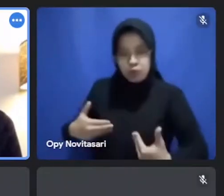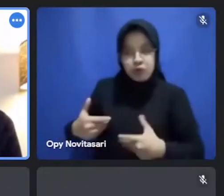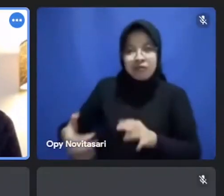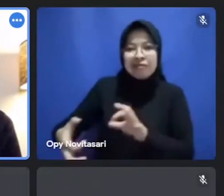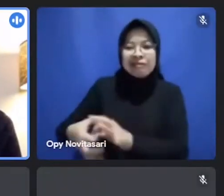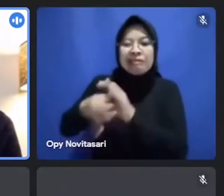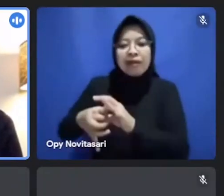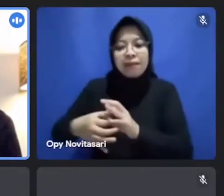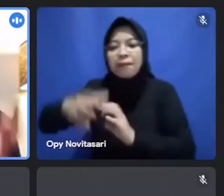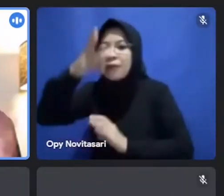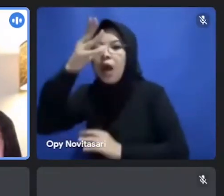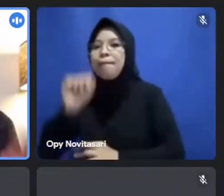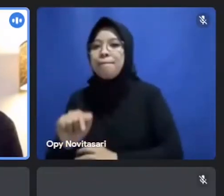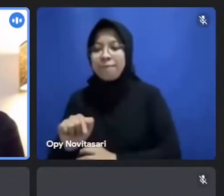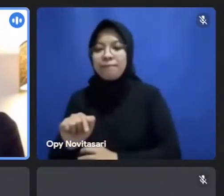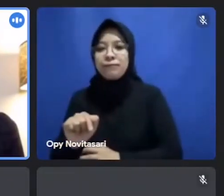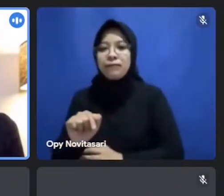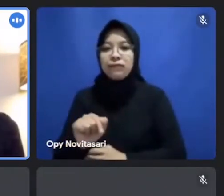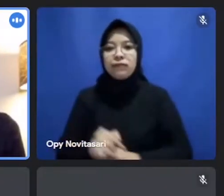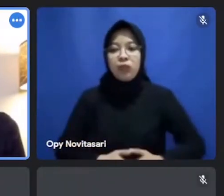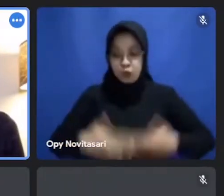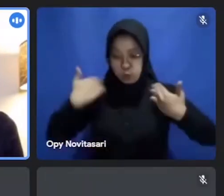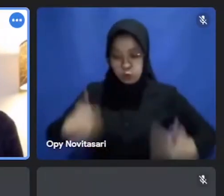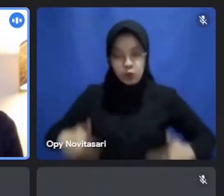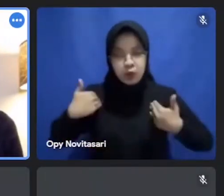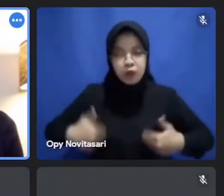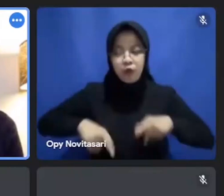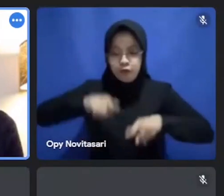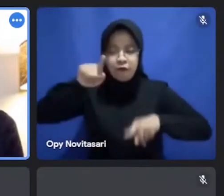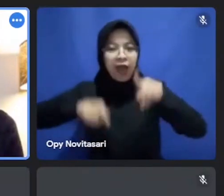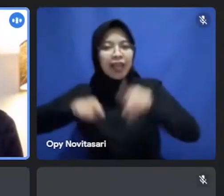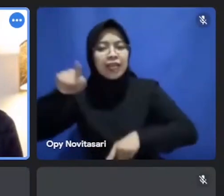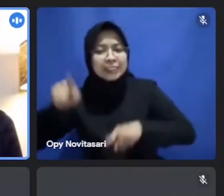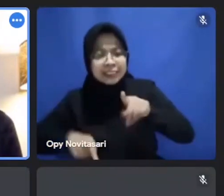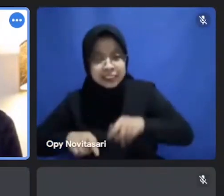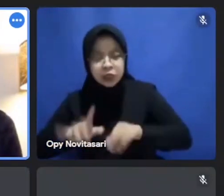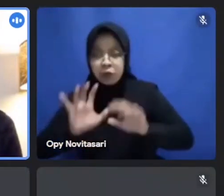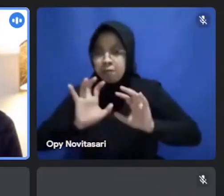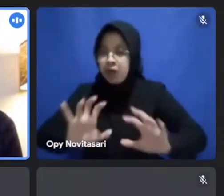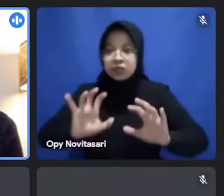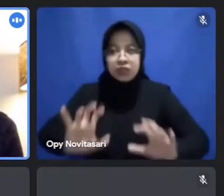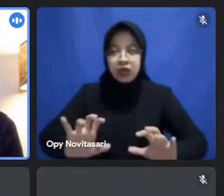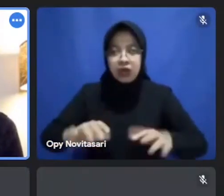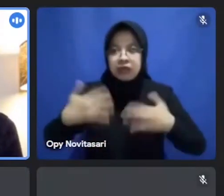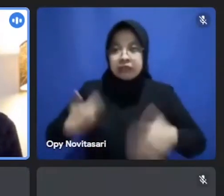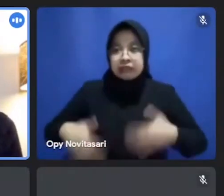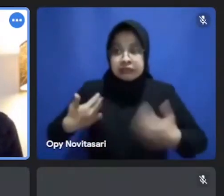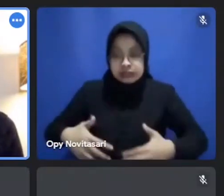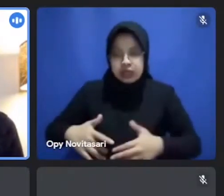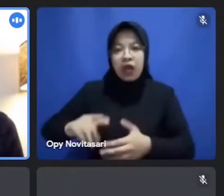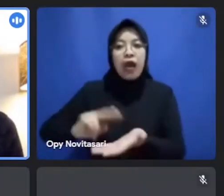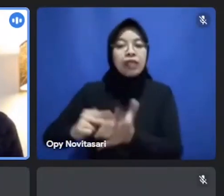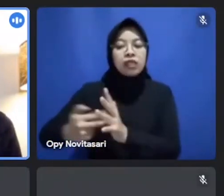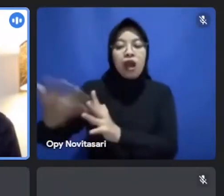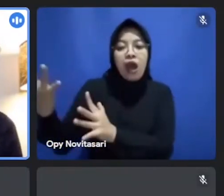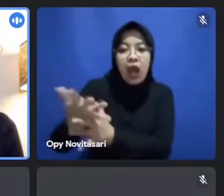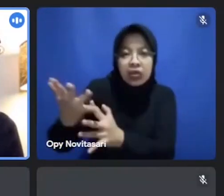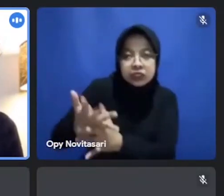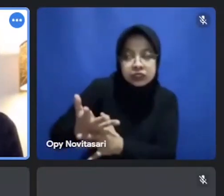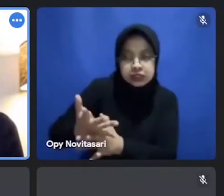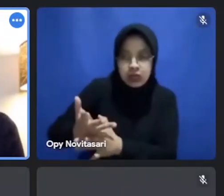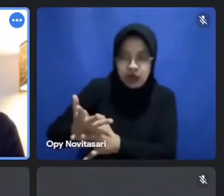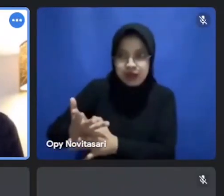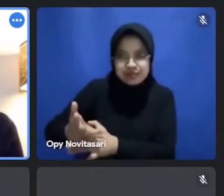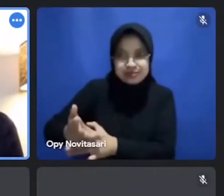ee keragaman keragaman tubuh tersebut itu akan membutuhkan akses yang tentunya